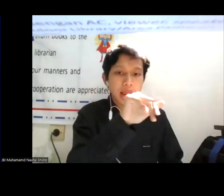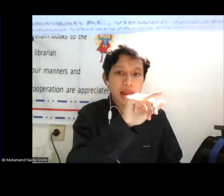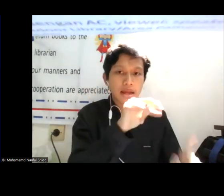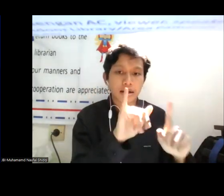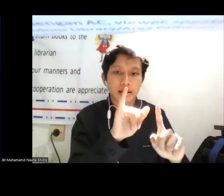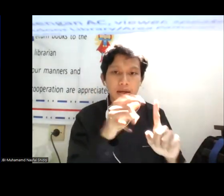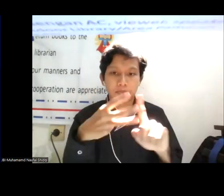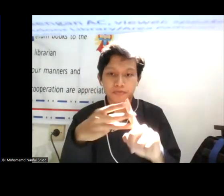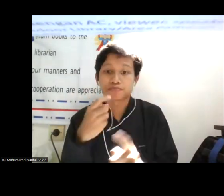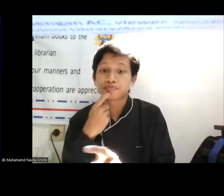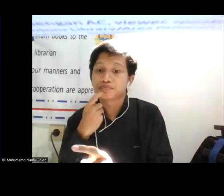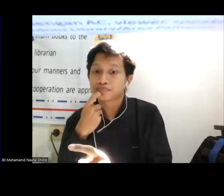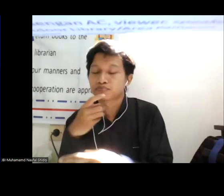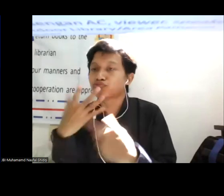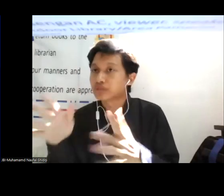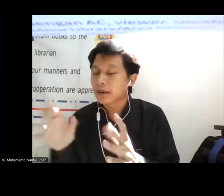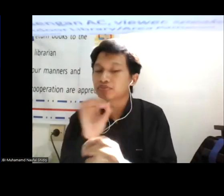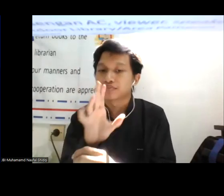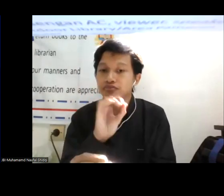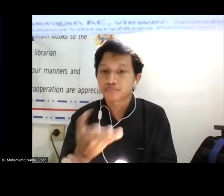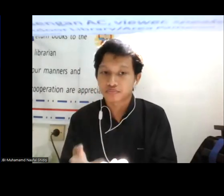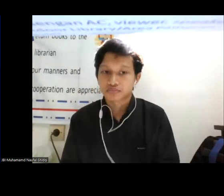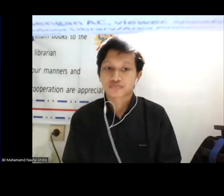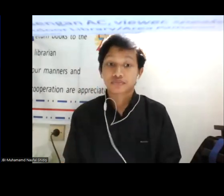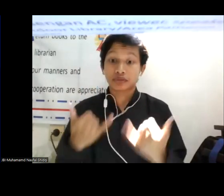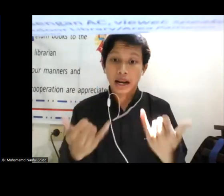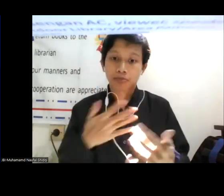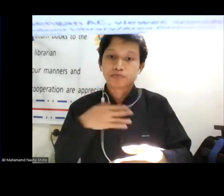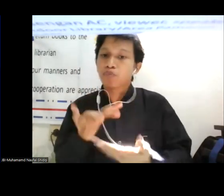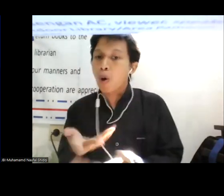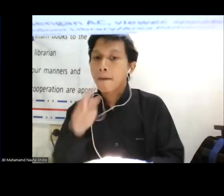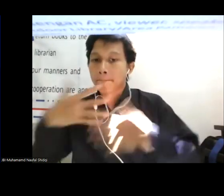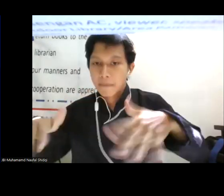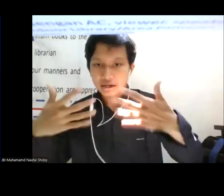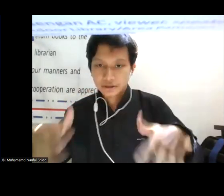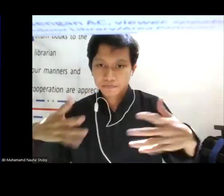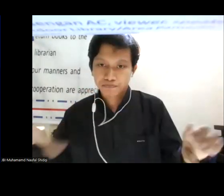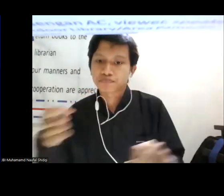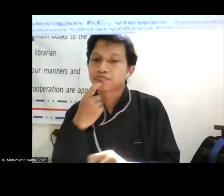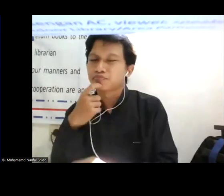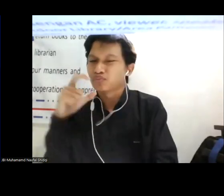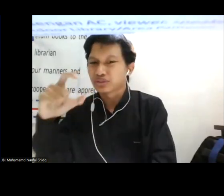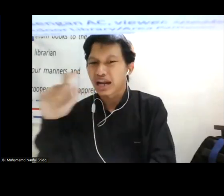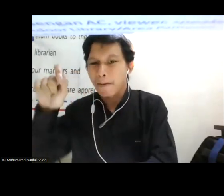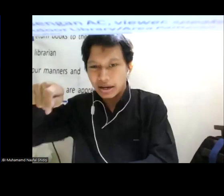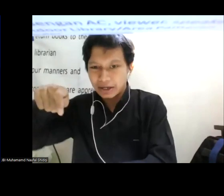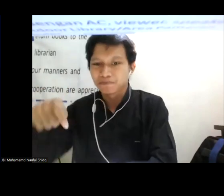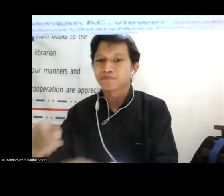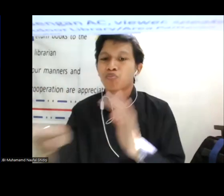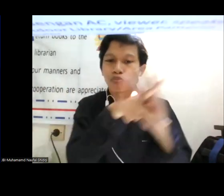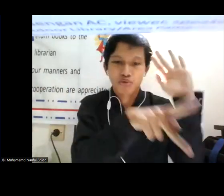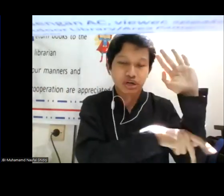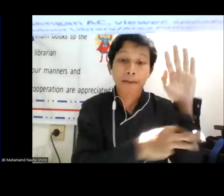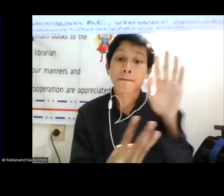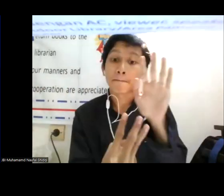untuk mempraktekkan tutorial instalasi dan penggunaan langsung saja ya